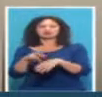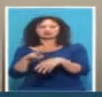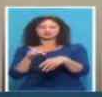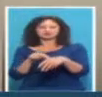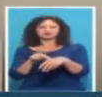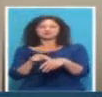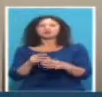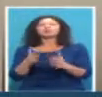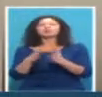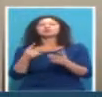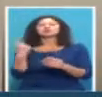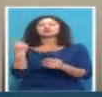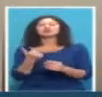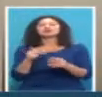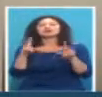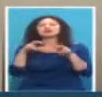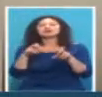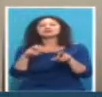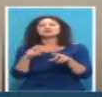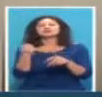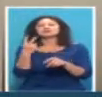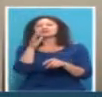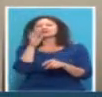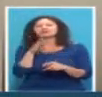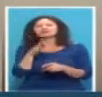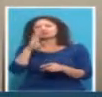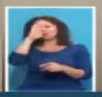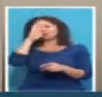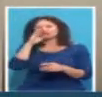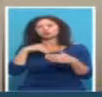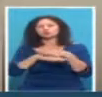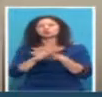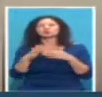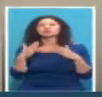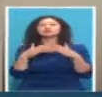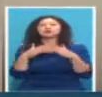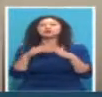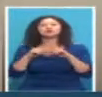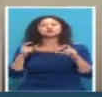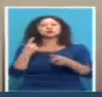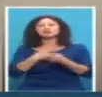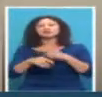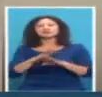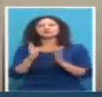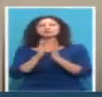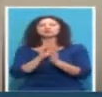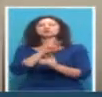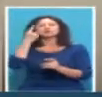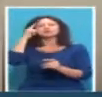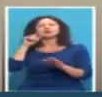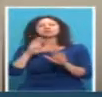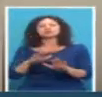недели полицейские разыскивают 12-летнего Александра Рябухина. Он ушел из дома в школу и не вернулся. Просьба всем, кто знает